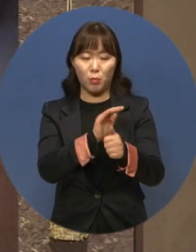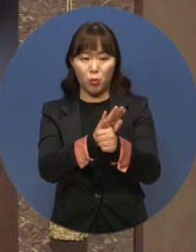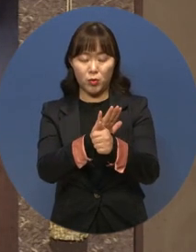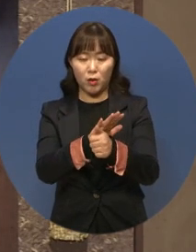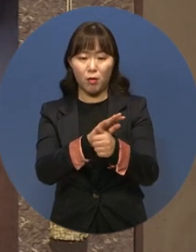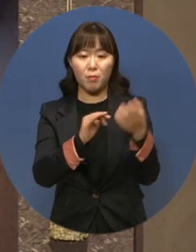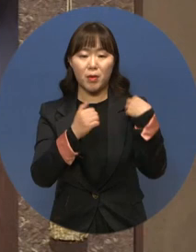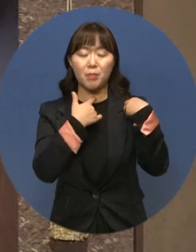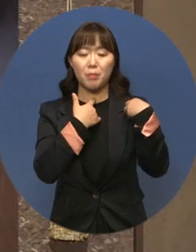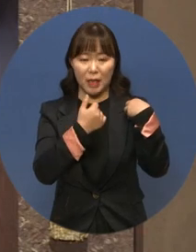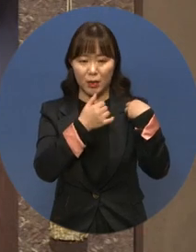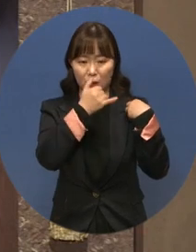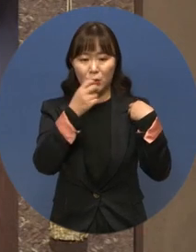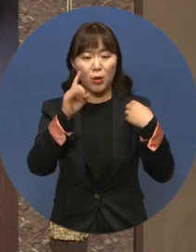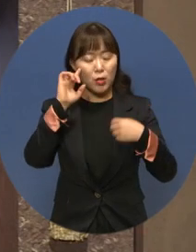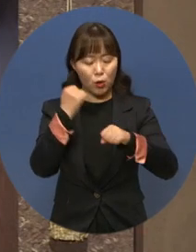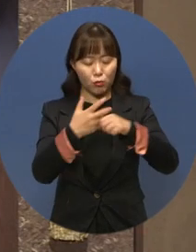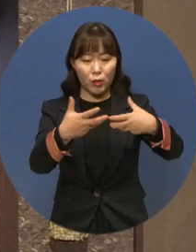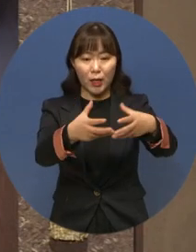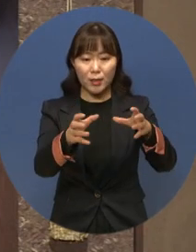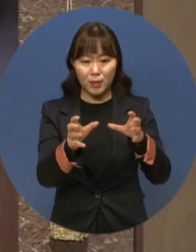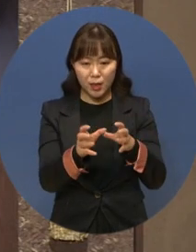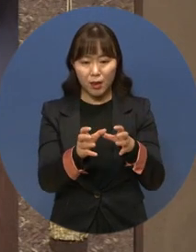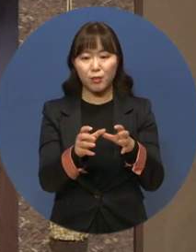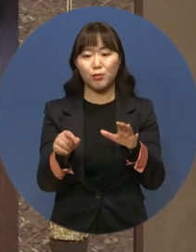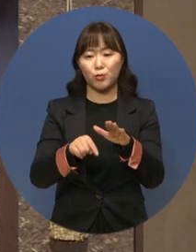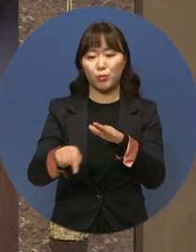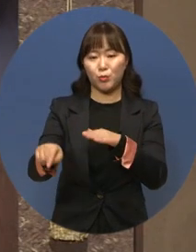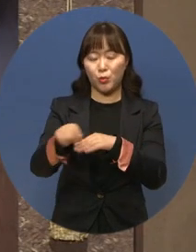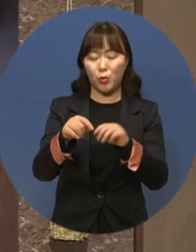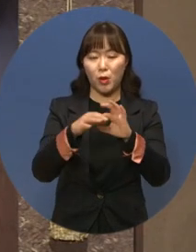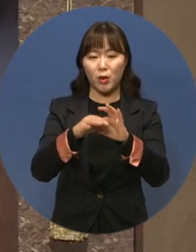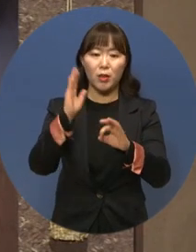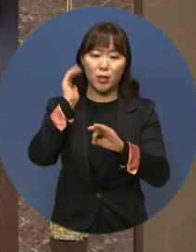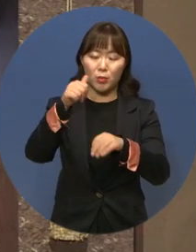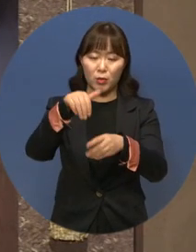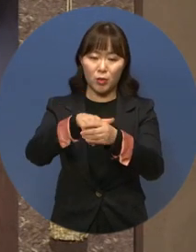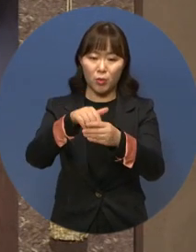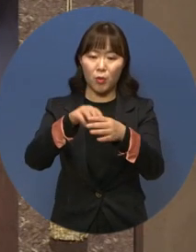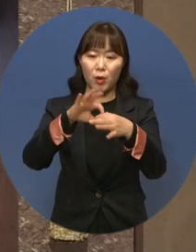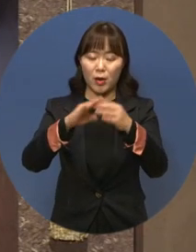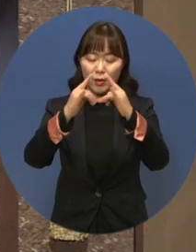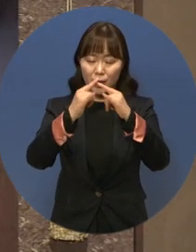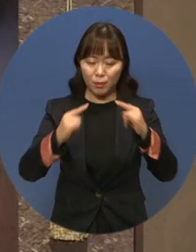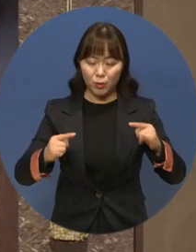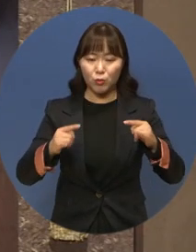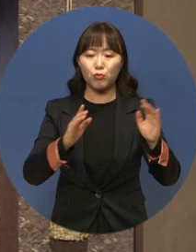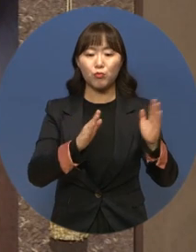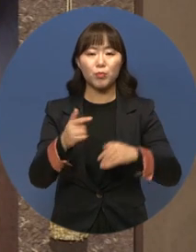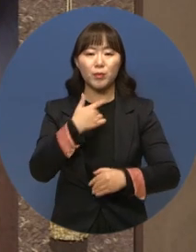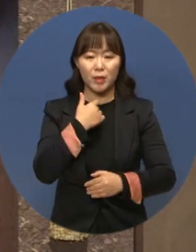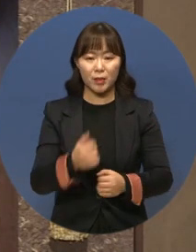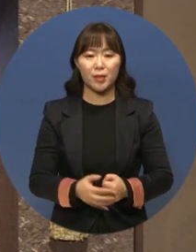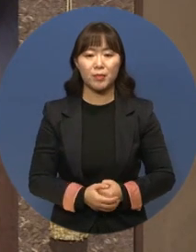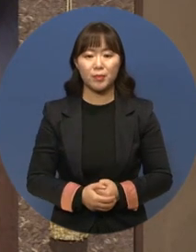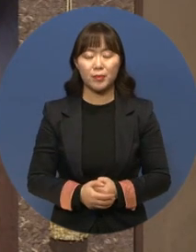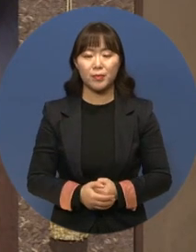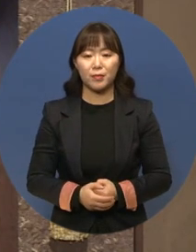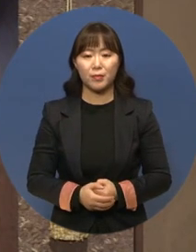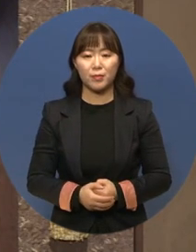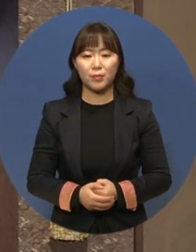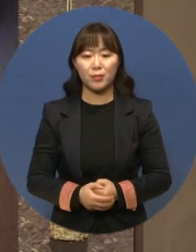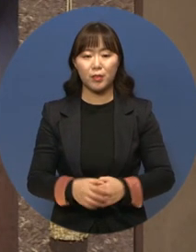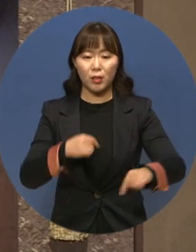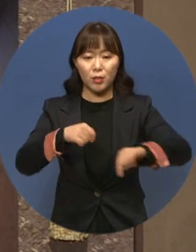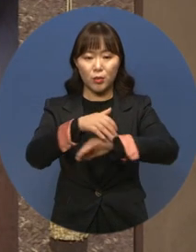그리고 네. 이제 연구단체 뭐 이제 주도적으로 이제 대선 캠프 준비도 했었고. 그럼 이